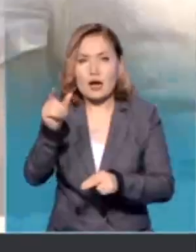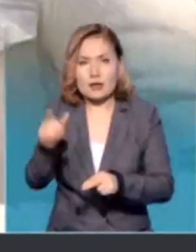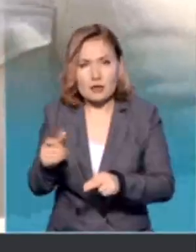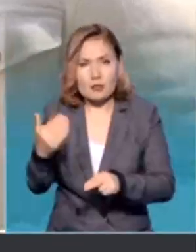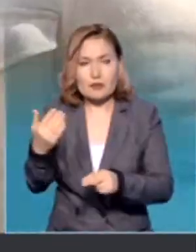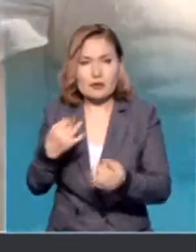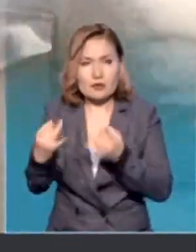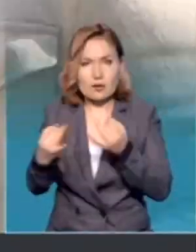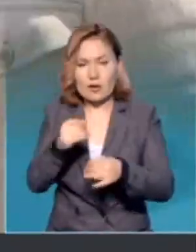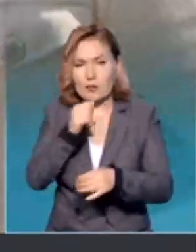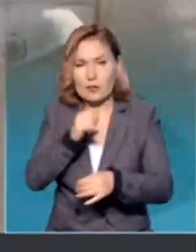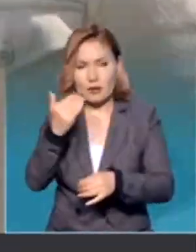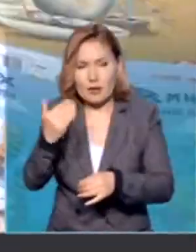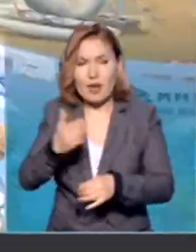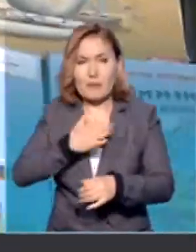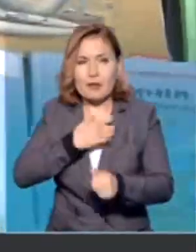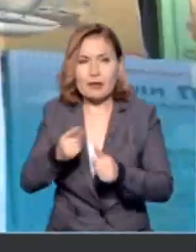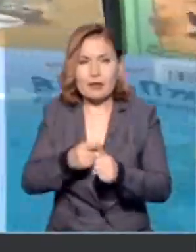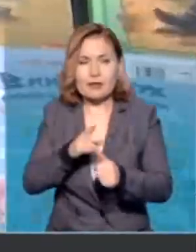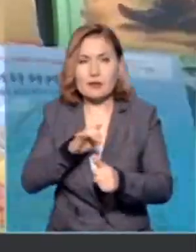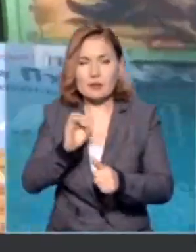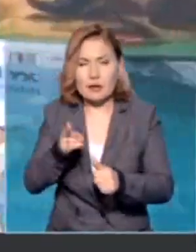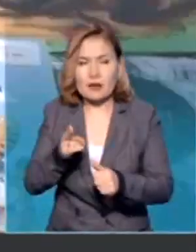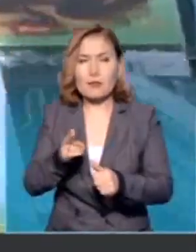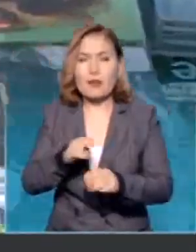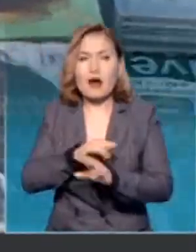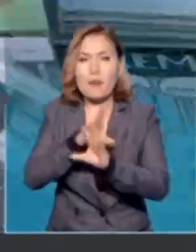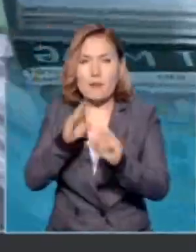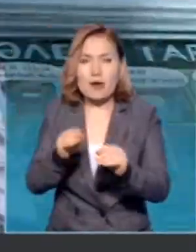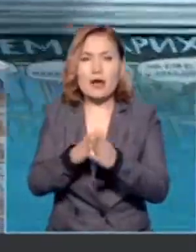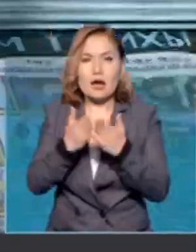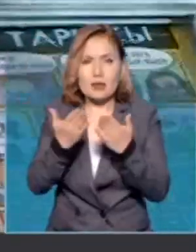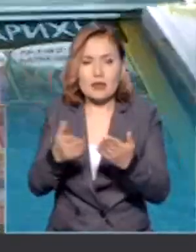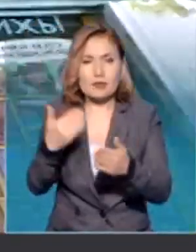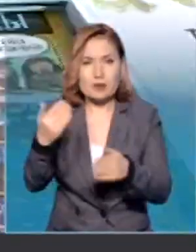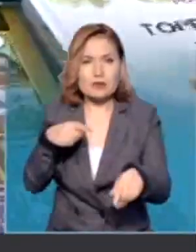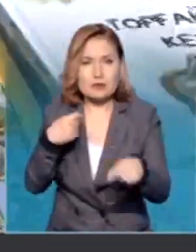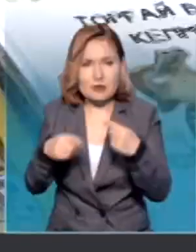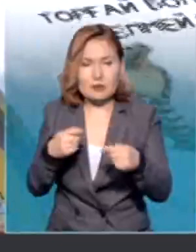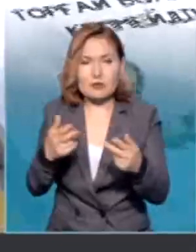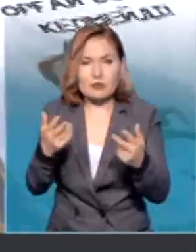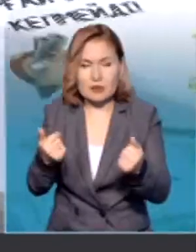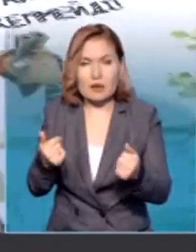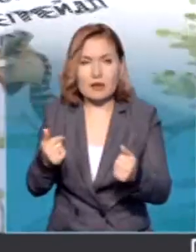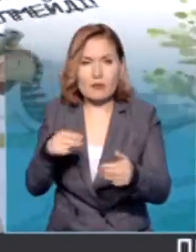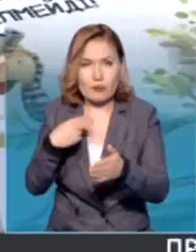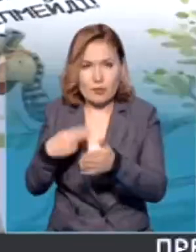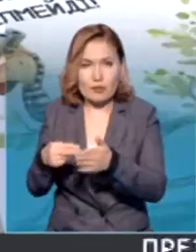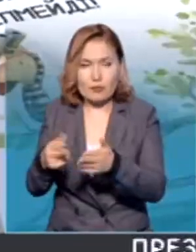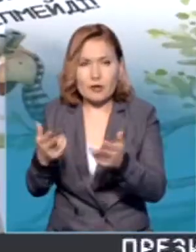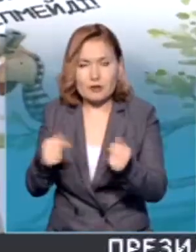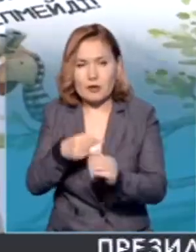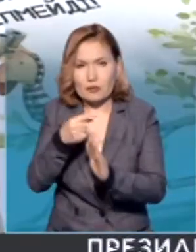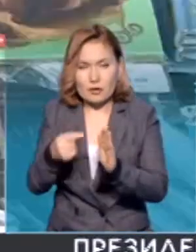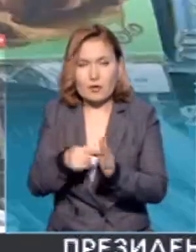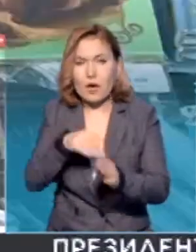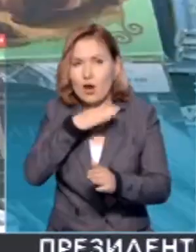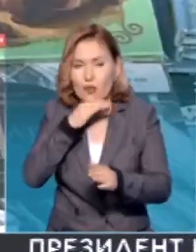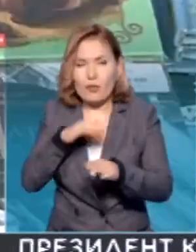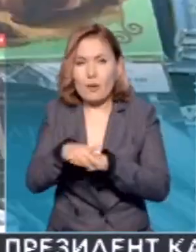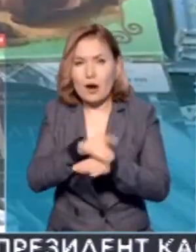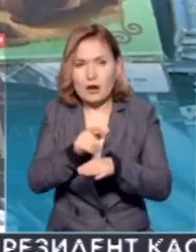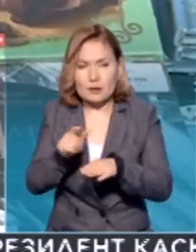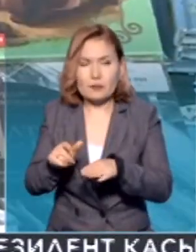кім? Мен есім Берік. Бүгін жалпы қалай кітаптарыңыз өтіп жатыр ма, алып жатыр ма? Әрине, енді адамдар келіп жатыр, көріп